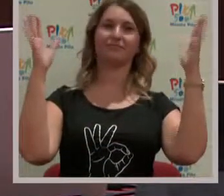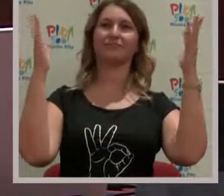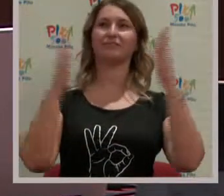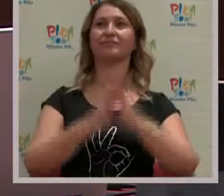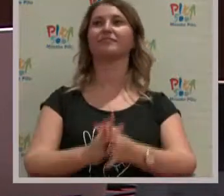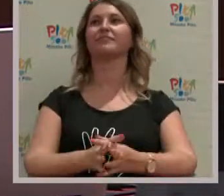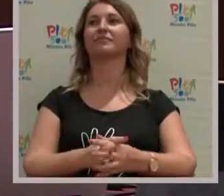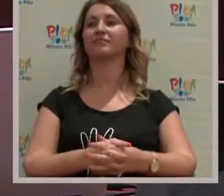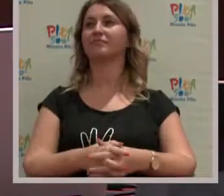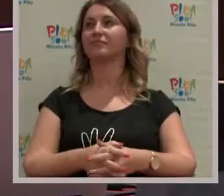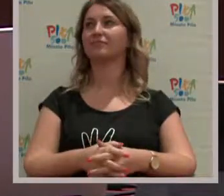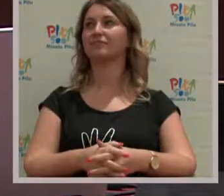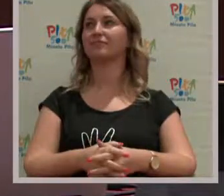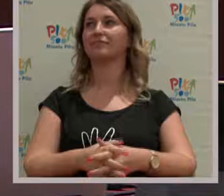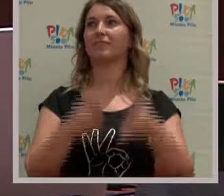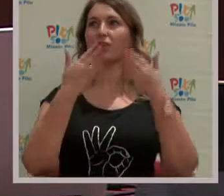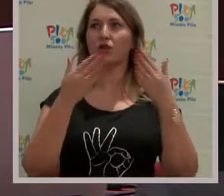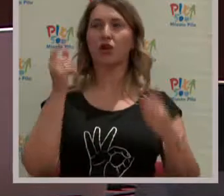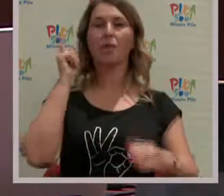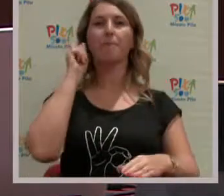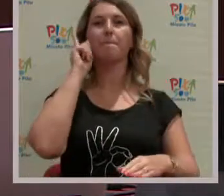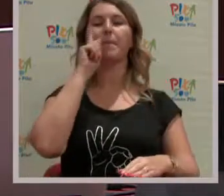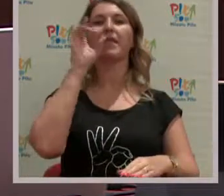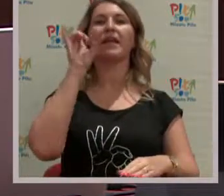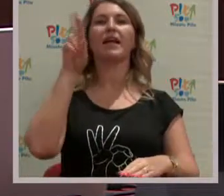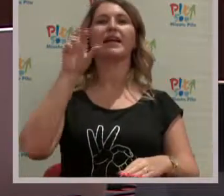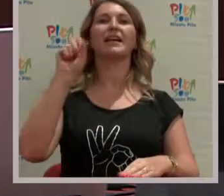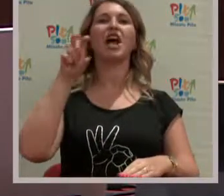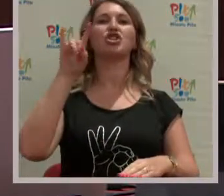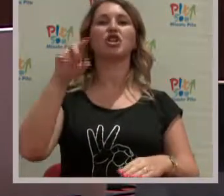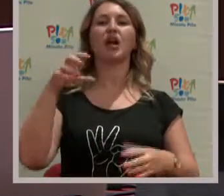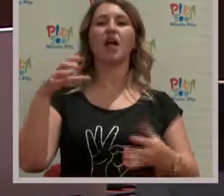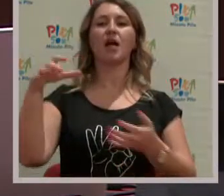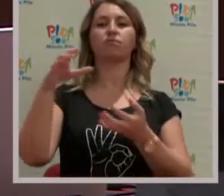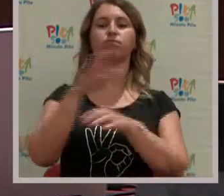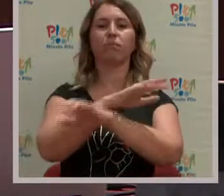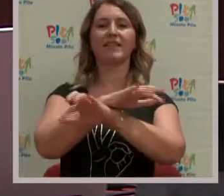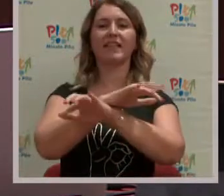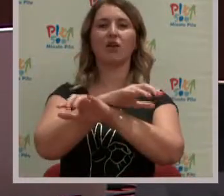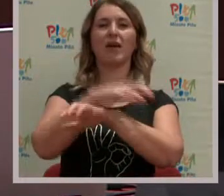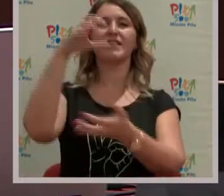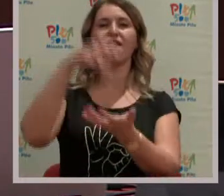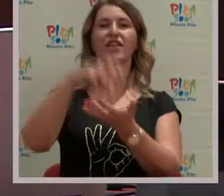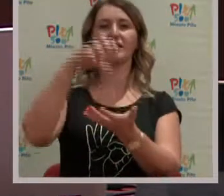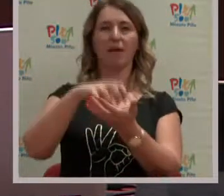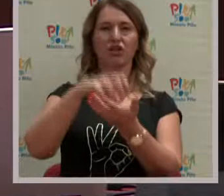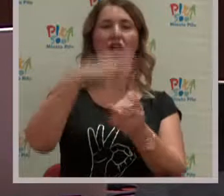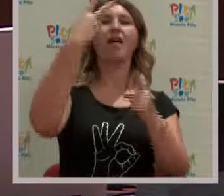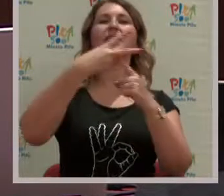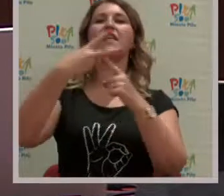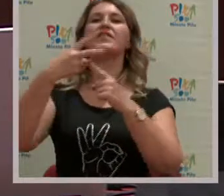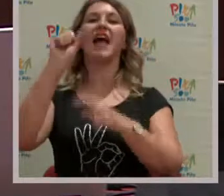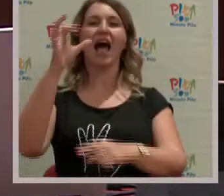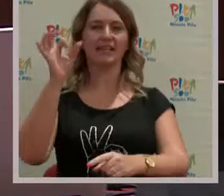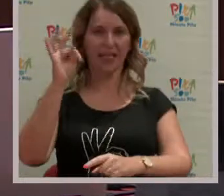Dziękujemy panu Grzegorzowi Graczykowi, właścicielowi baru Wyspiarz, za okazaną pomoc, telewizji regionalnej